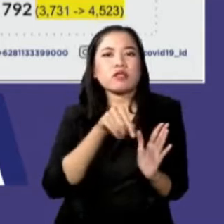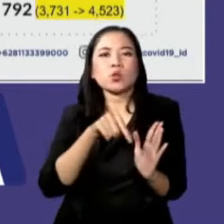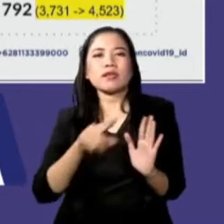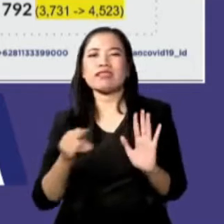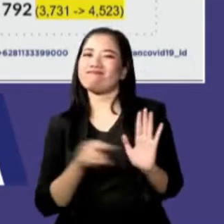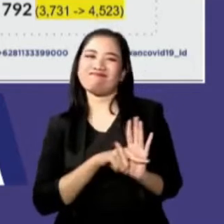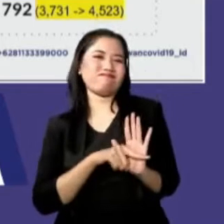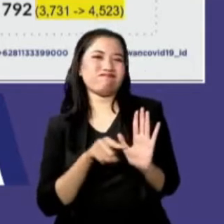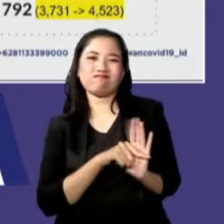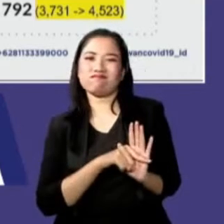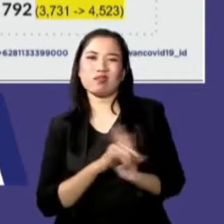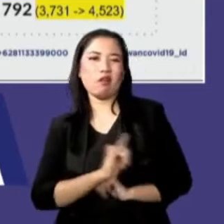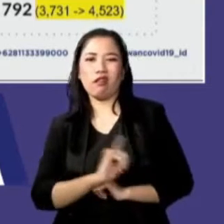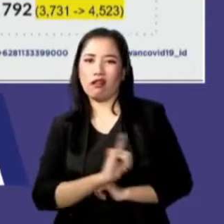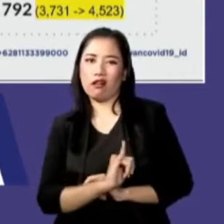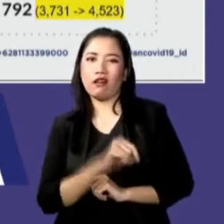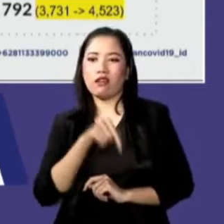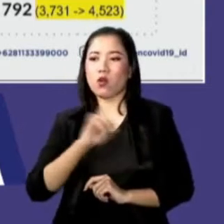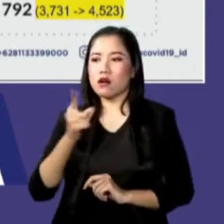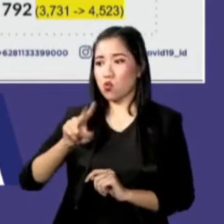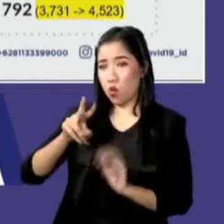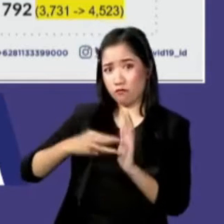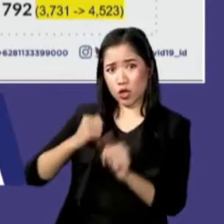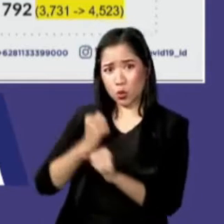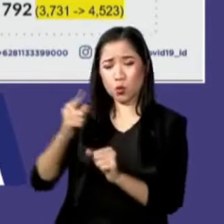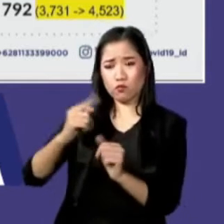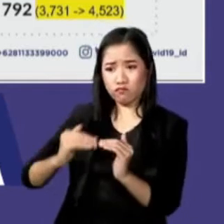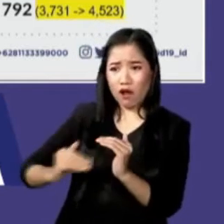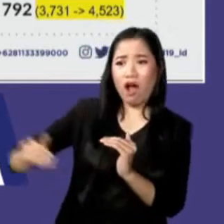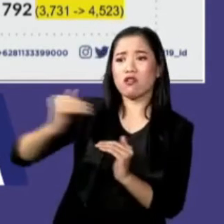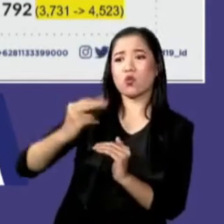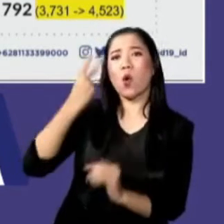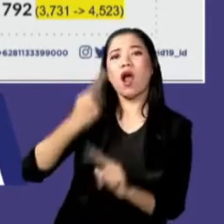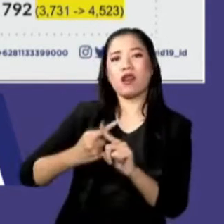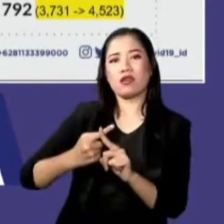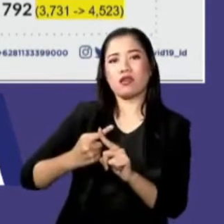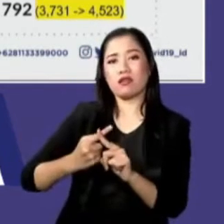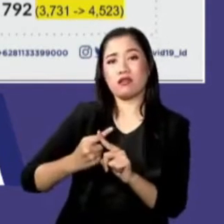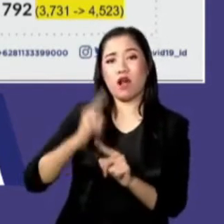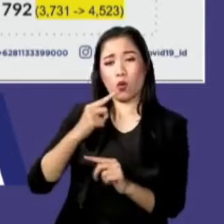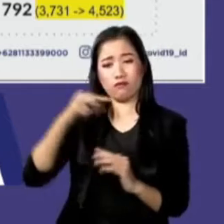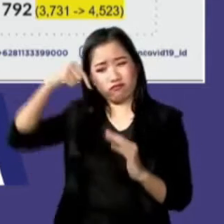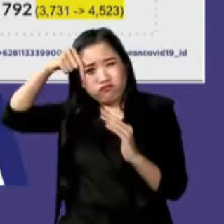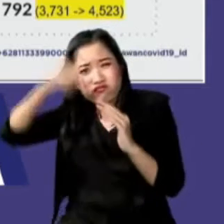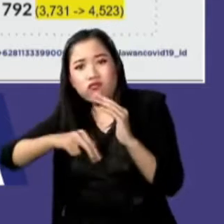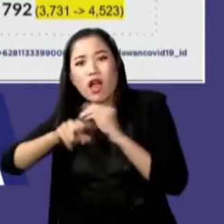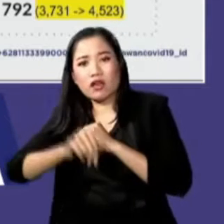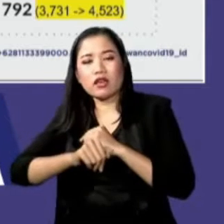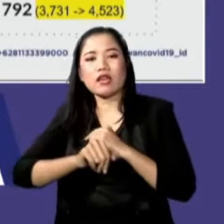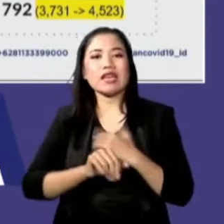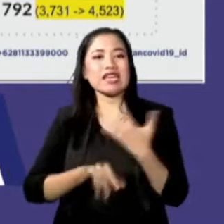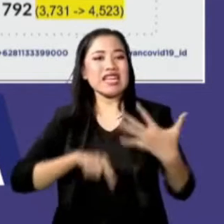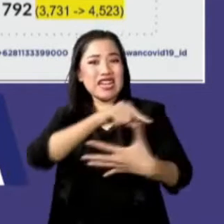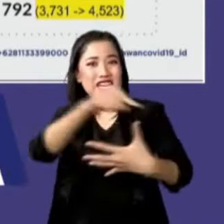ditandai dengan kasus mingguan yang naik 2 kali lipat. Jika dilihat lebih jauh, 5 provinsi